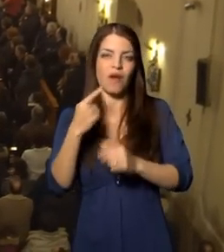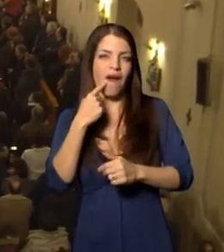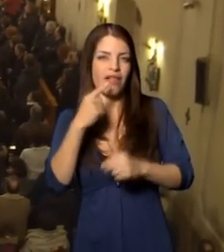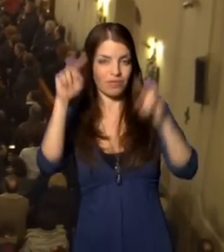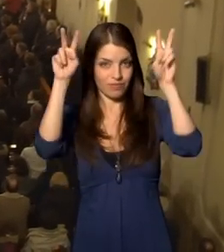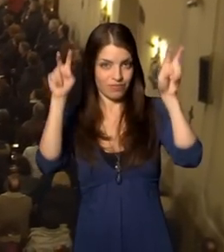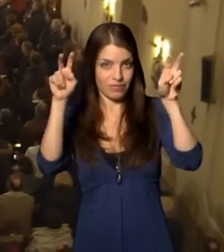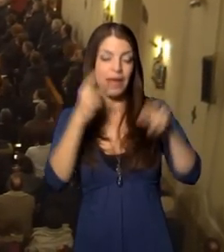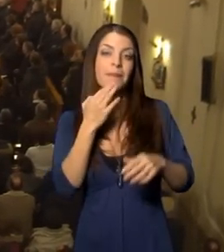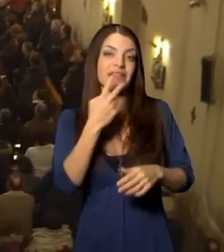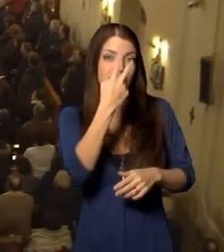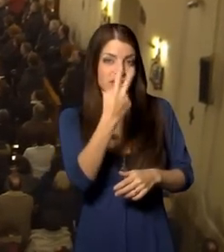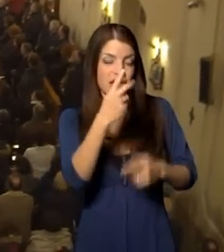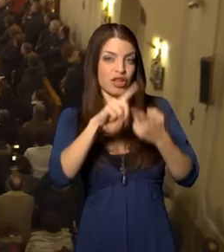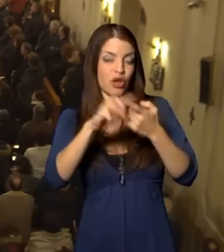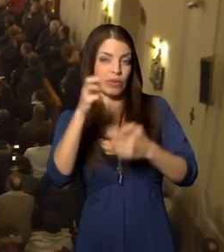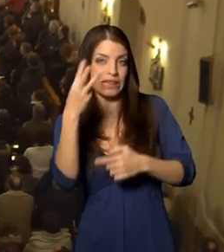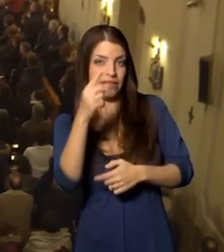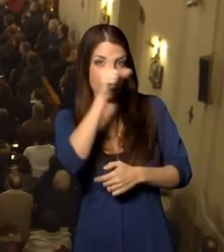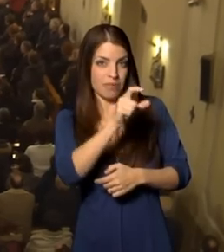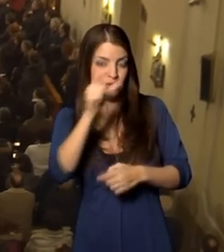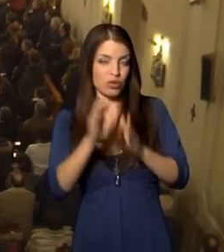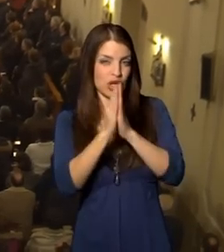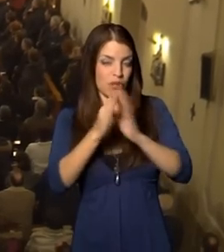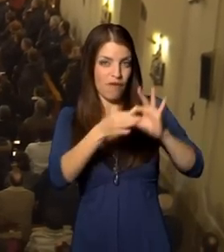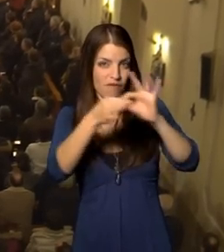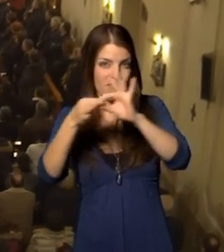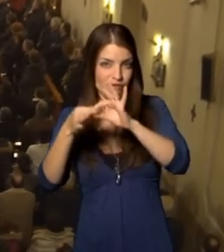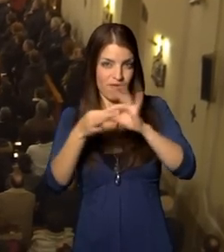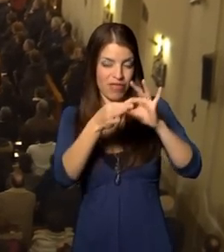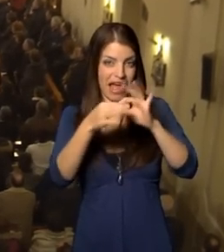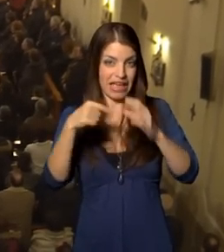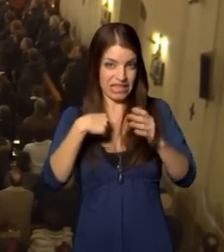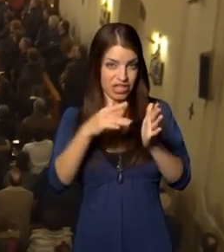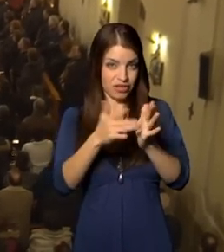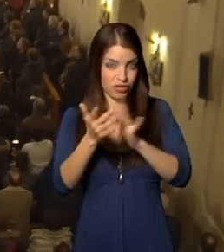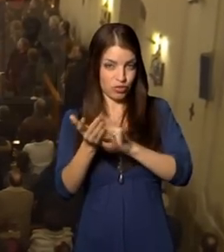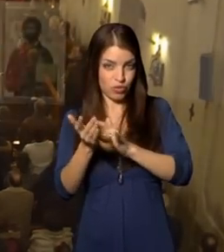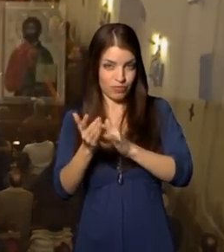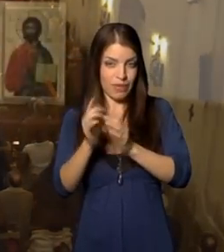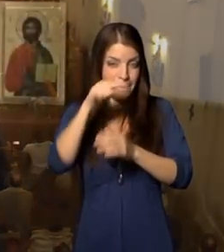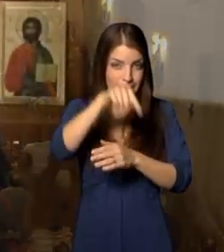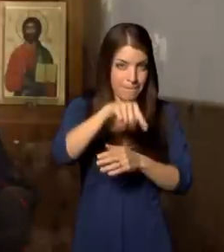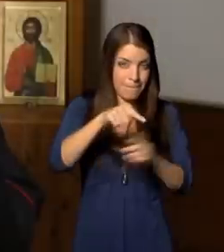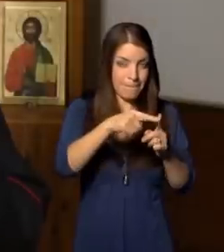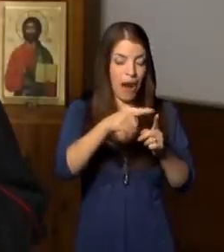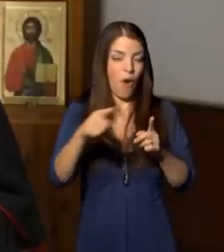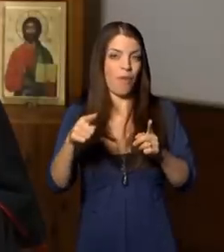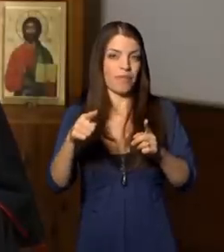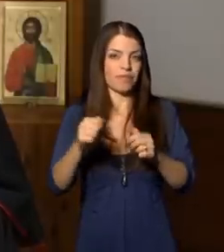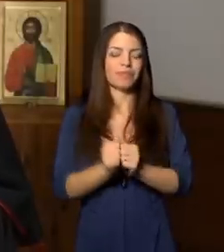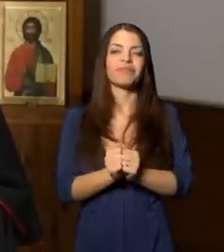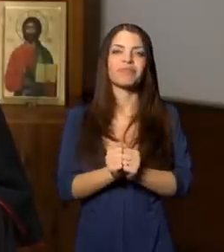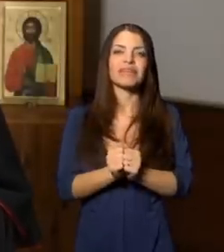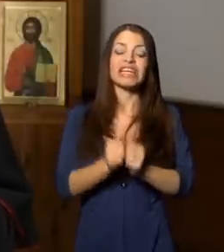tnejn jew tlieta ikunu miġbura f'ismi, hemm inkun jien f'nofshom. Il-Mulej qed